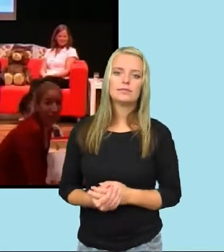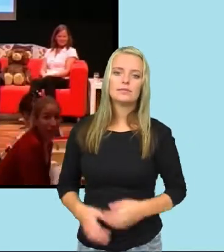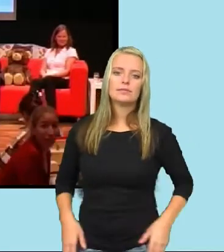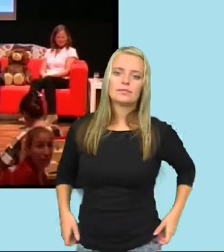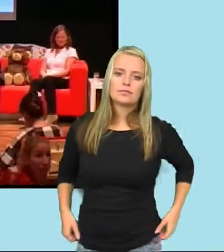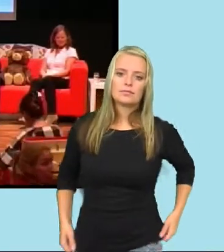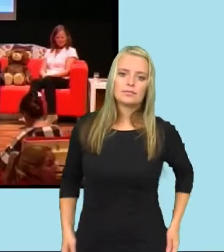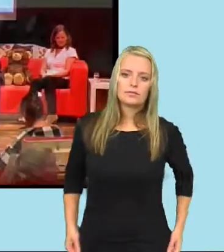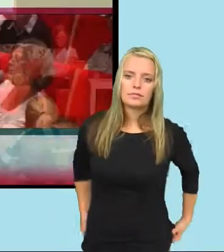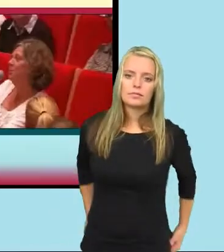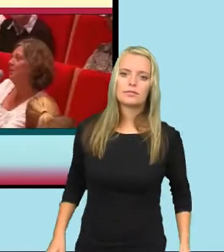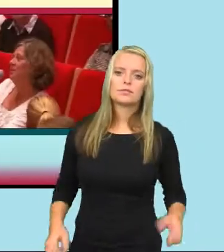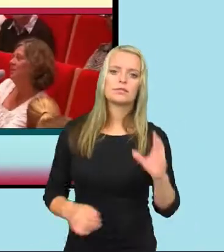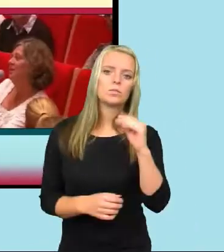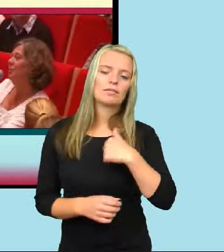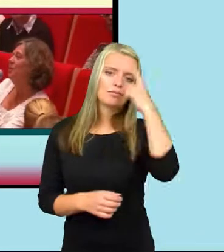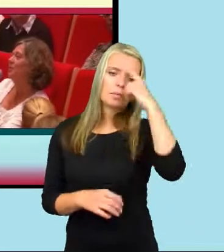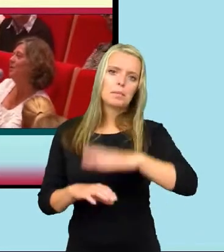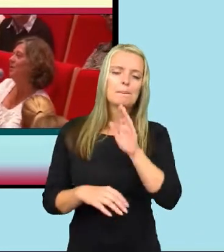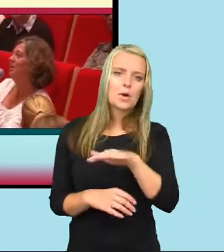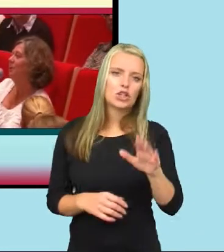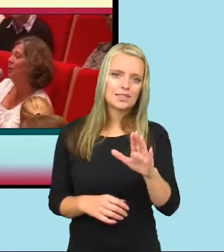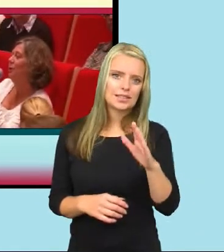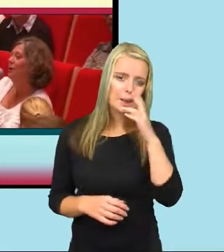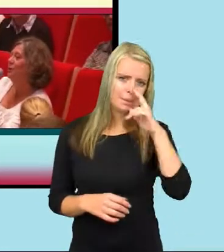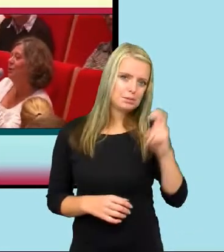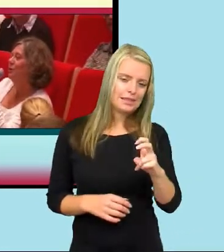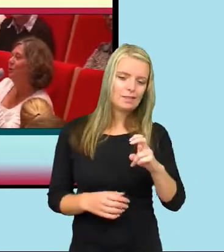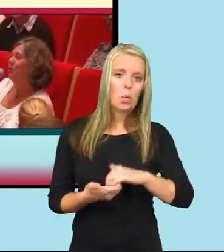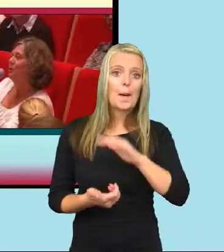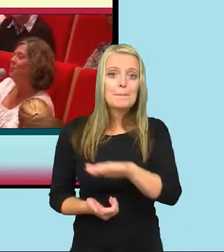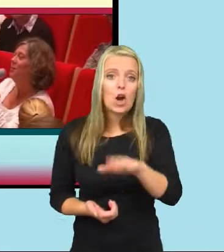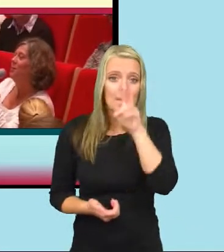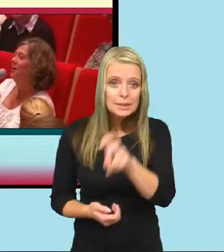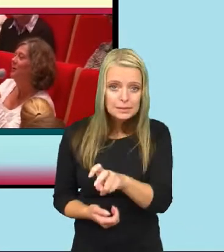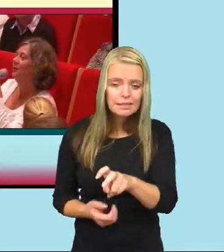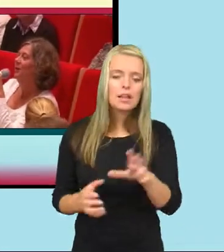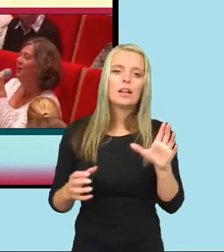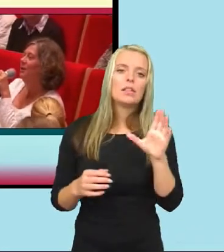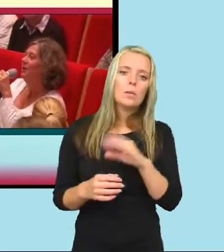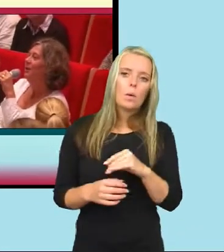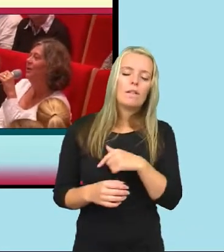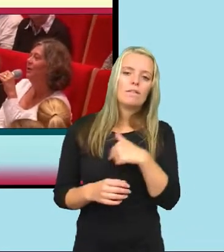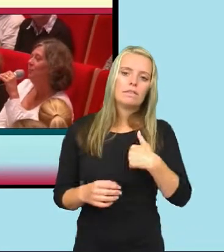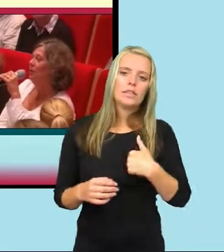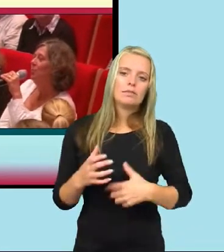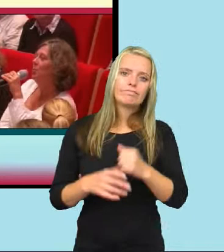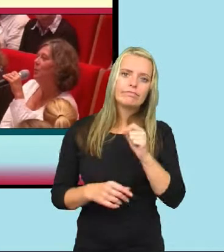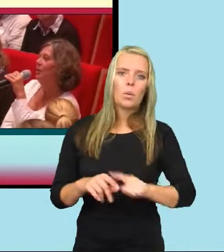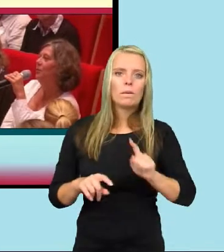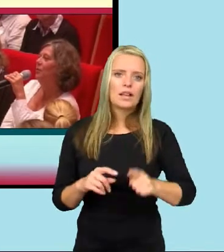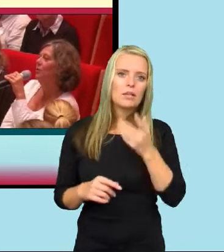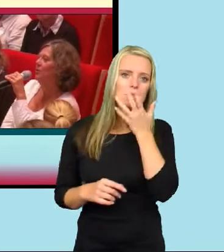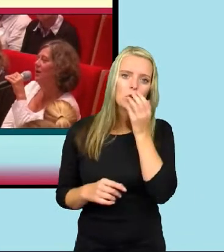Jo, jag tänker på det här med barns perspektiv och barnperspektiv, och då talar man ju mycket om att vikten av att lyssna